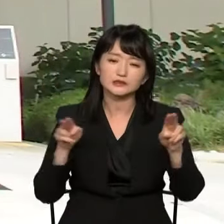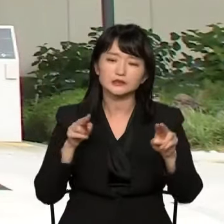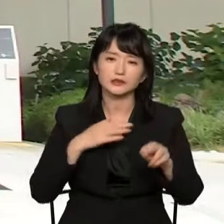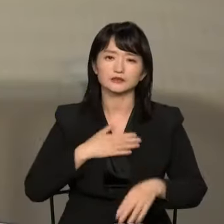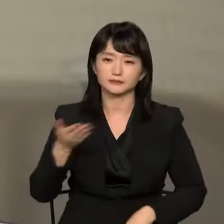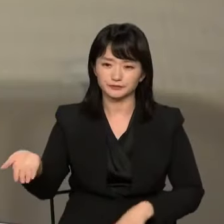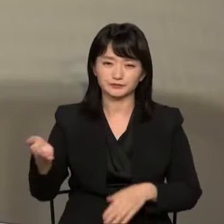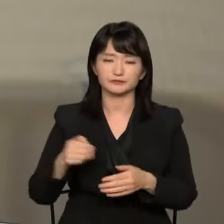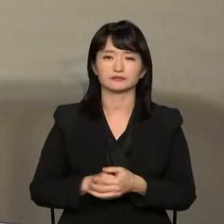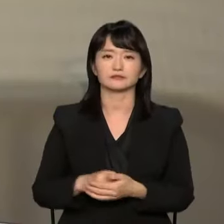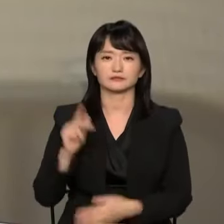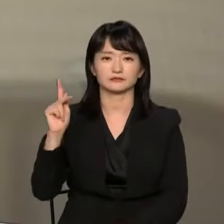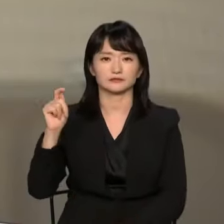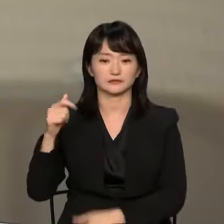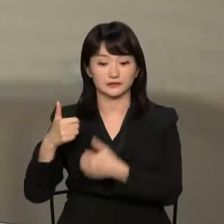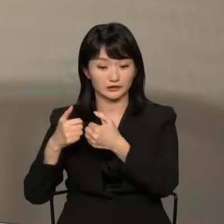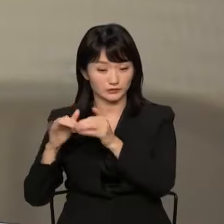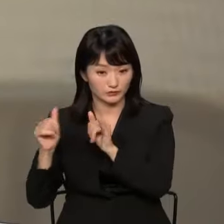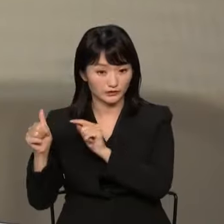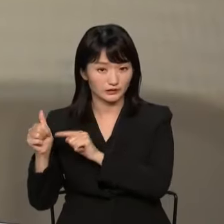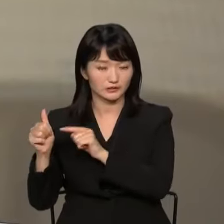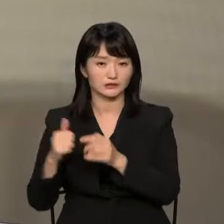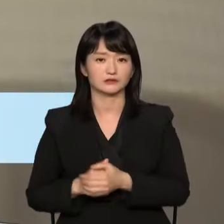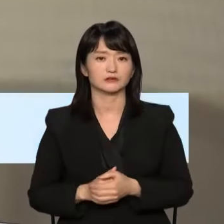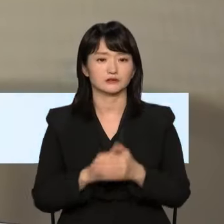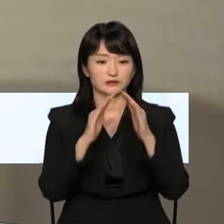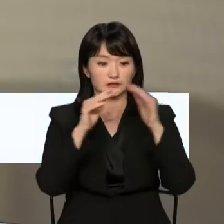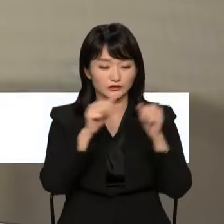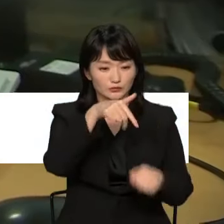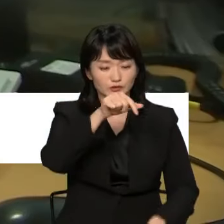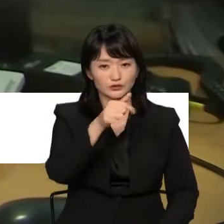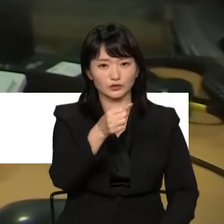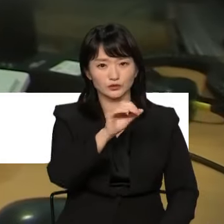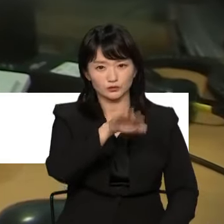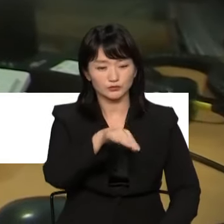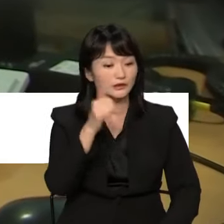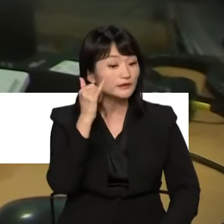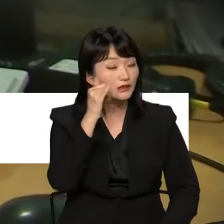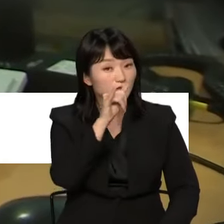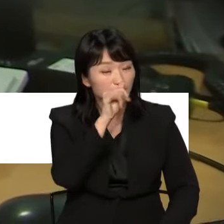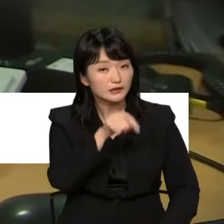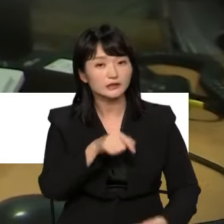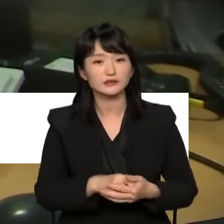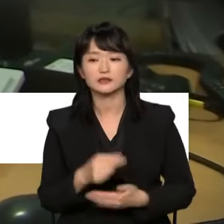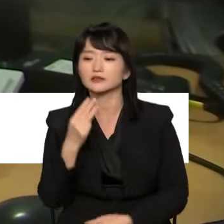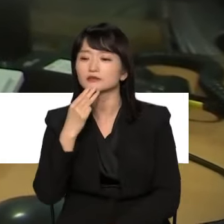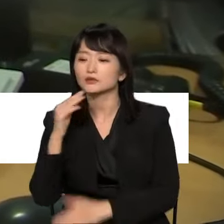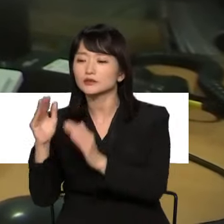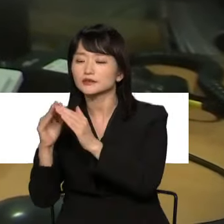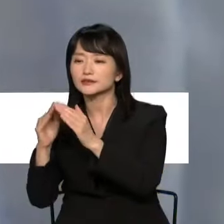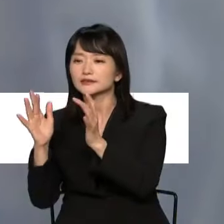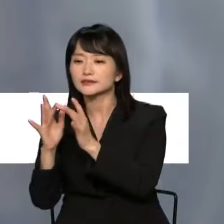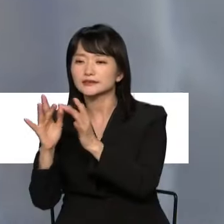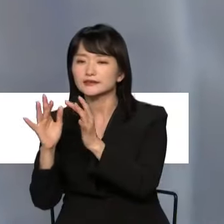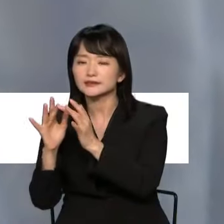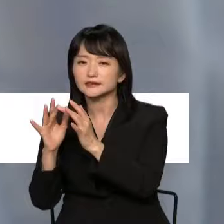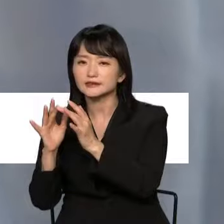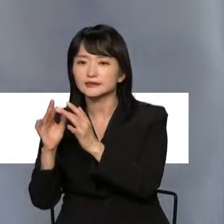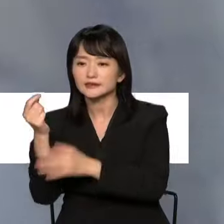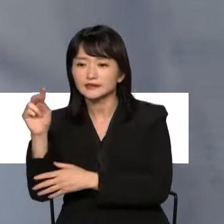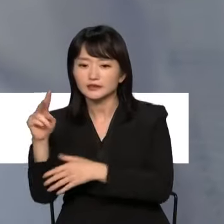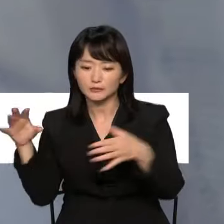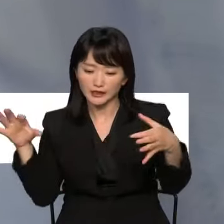이 과정에서 KT 상담원은 전북 정읍집에도 유선전화가 있는데 서울집 인터넷 TV와 묶어서